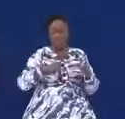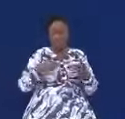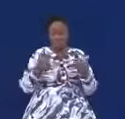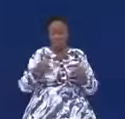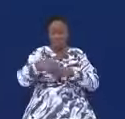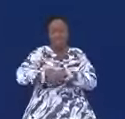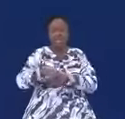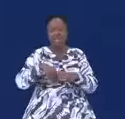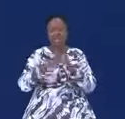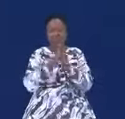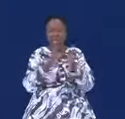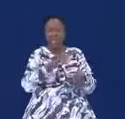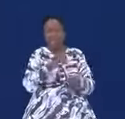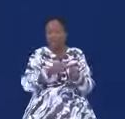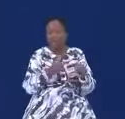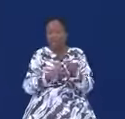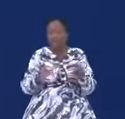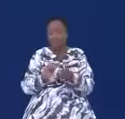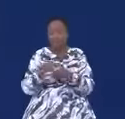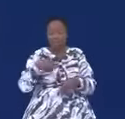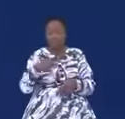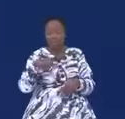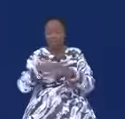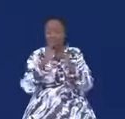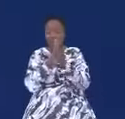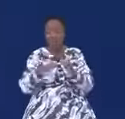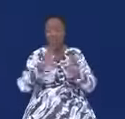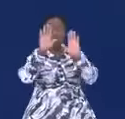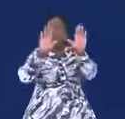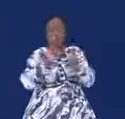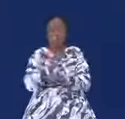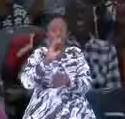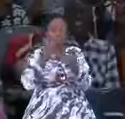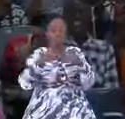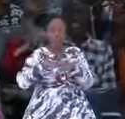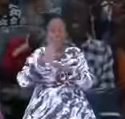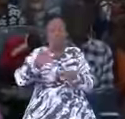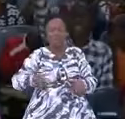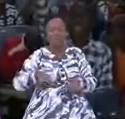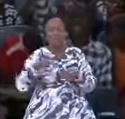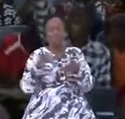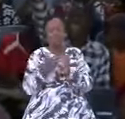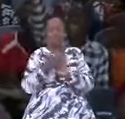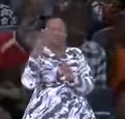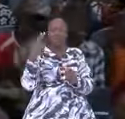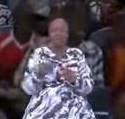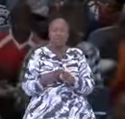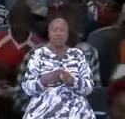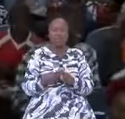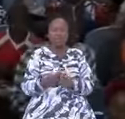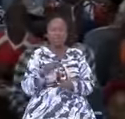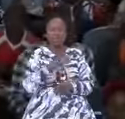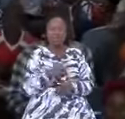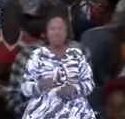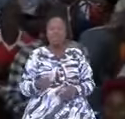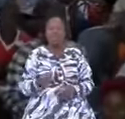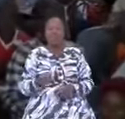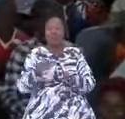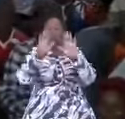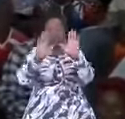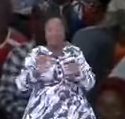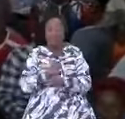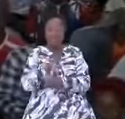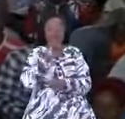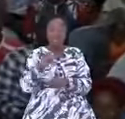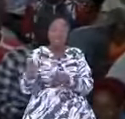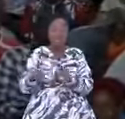les miracles viendront ensuite à vie le médiateur un dea du ciel et ça va atterrir